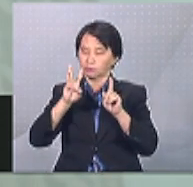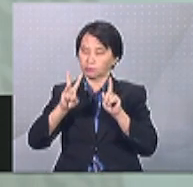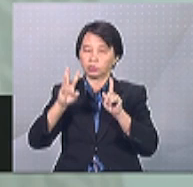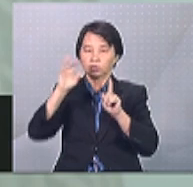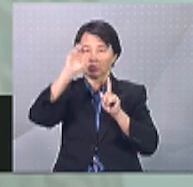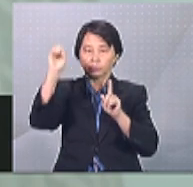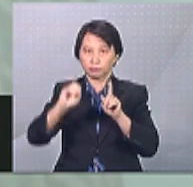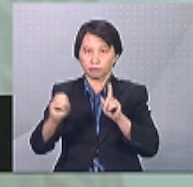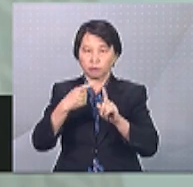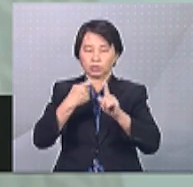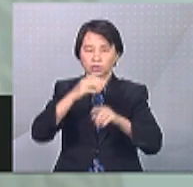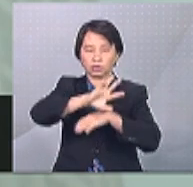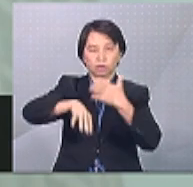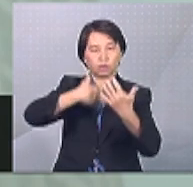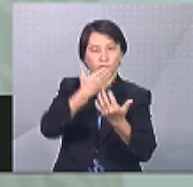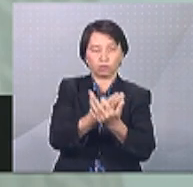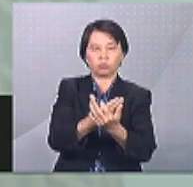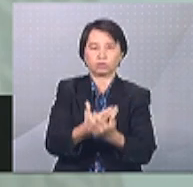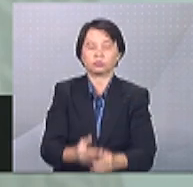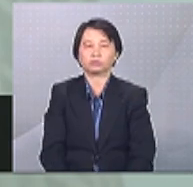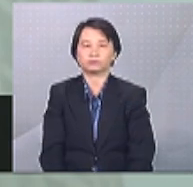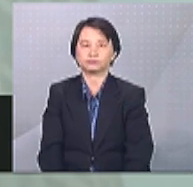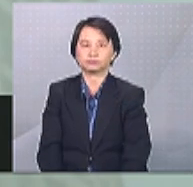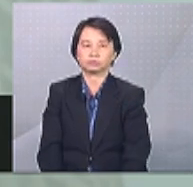1.66% daripada jumlah keseluruhan kes.